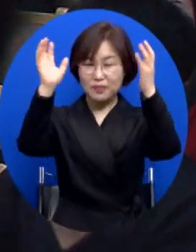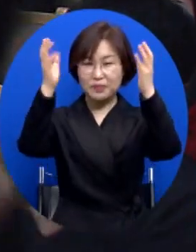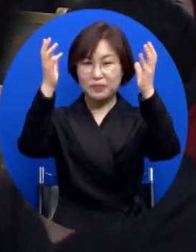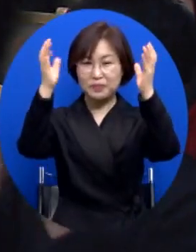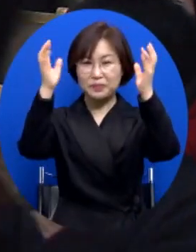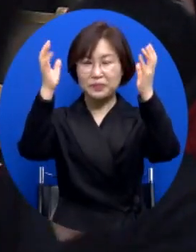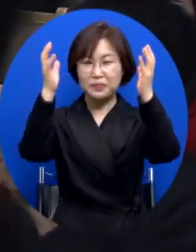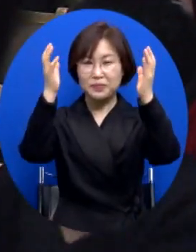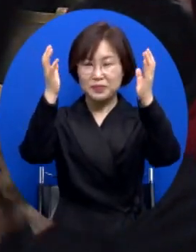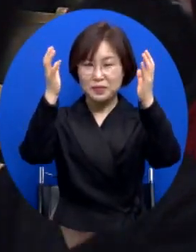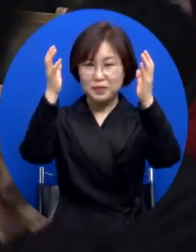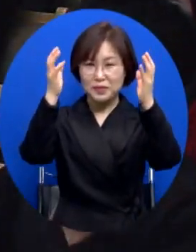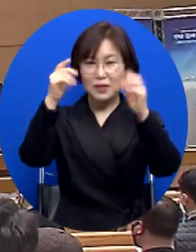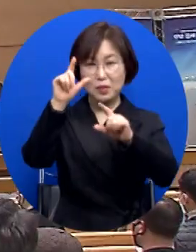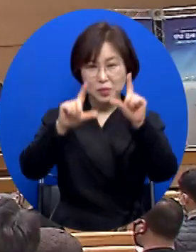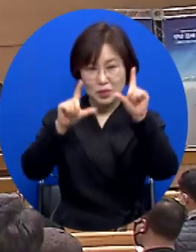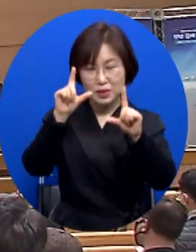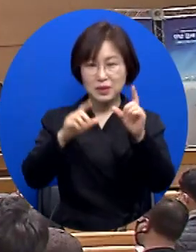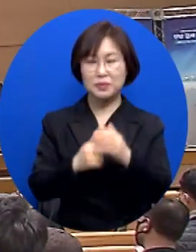박수가 터져나옵니다.